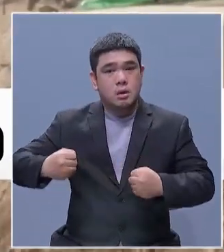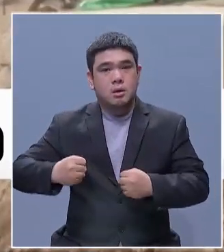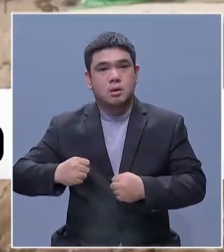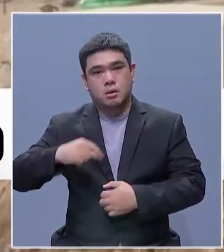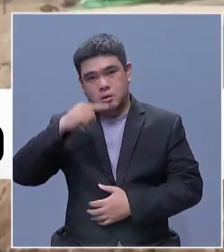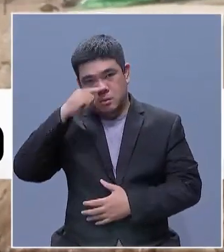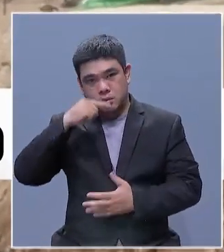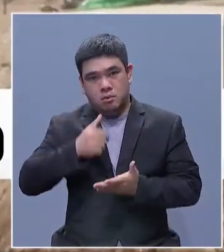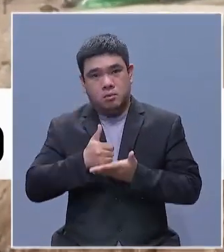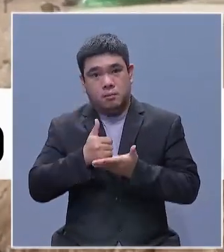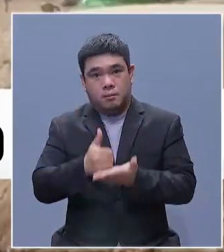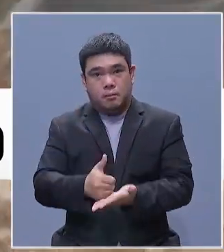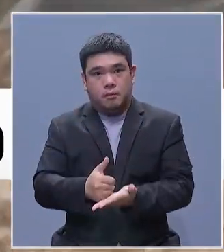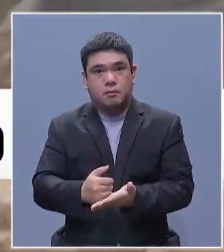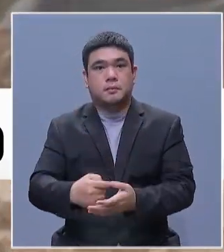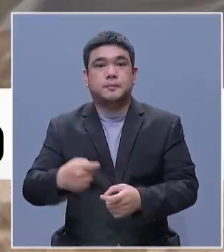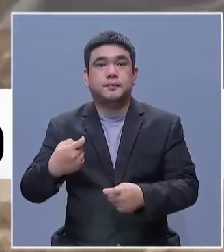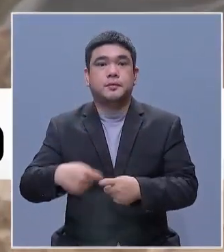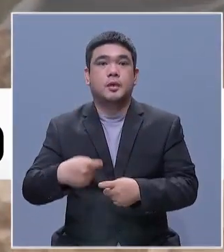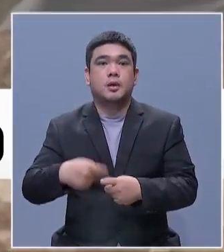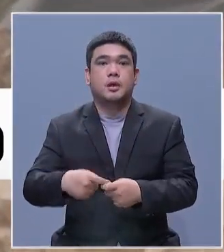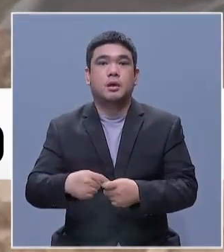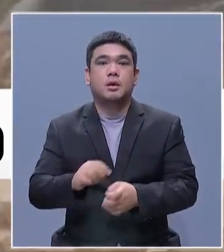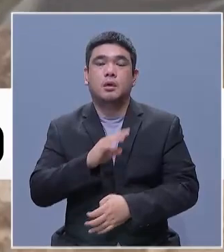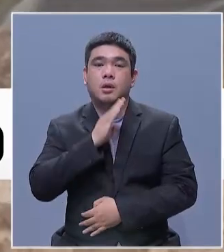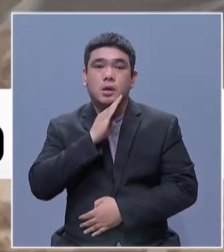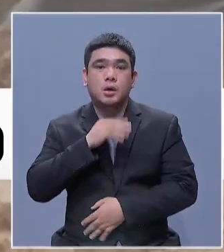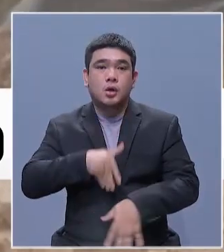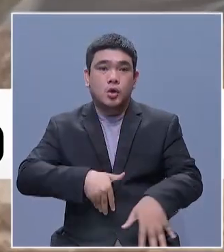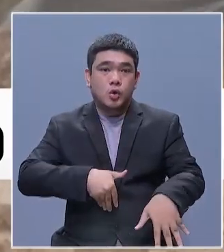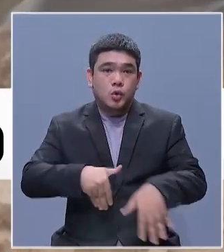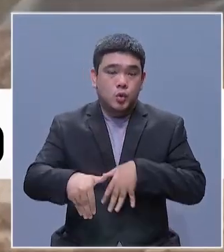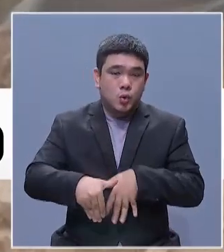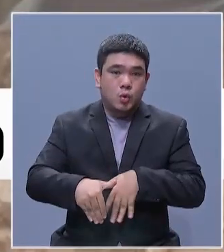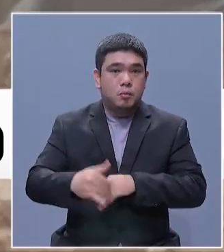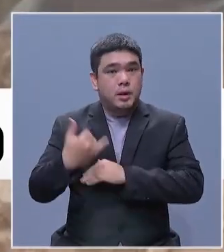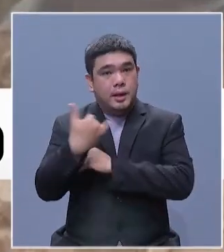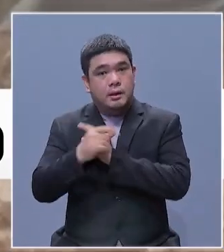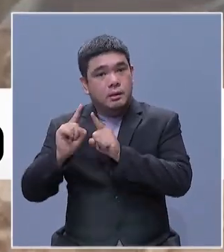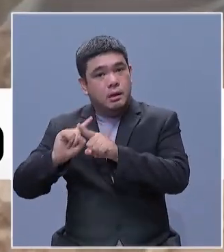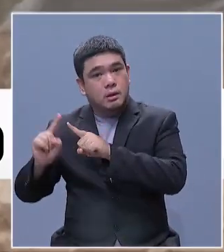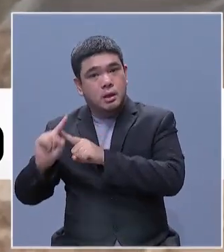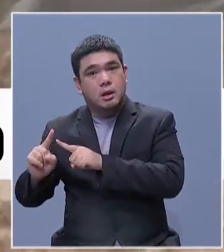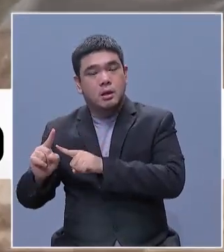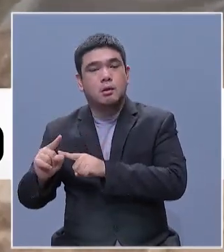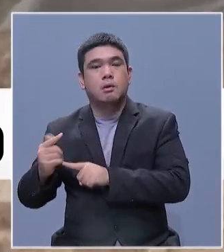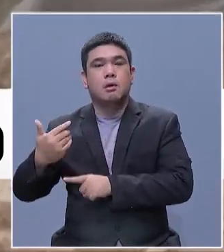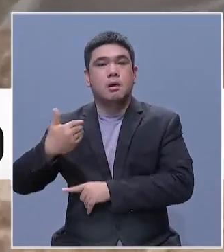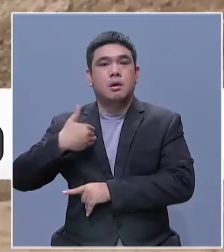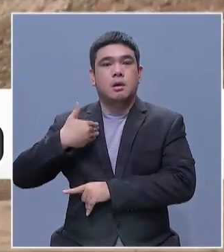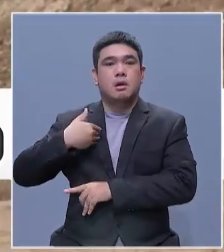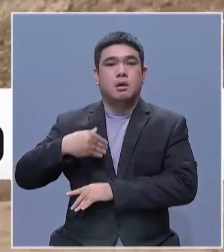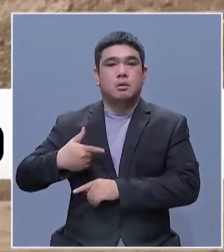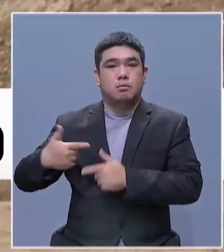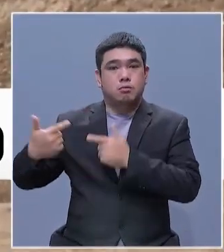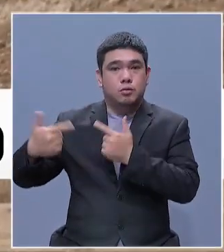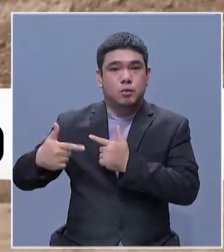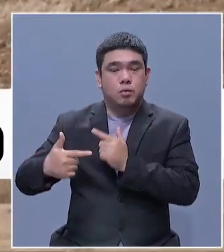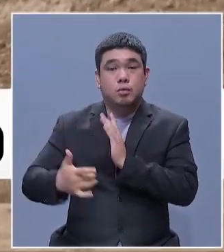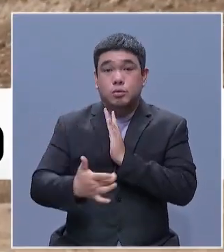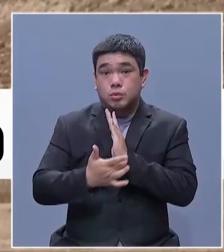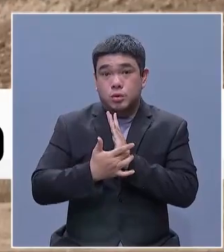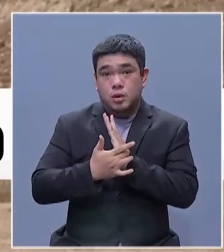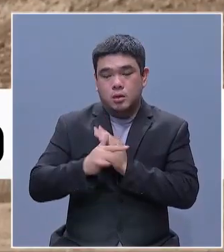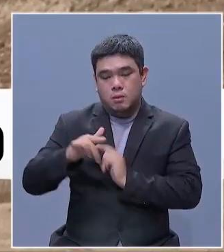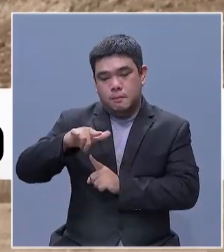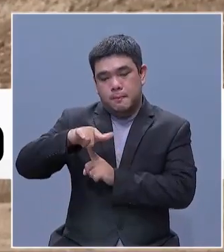ากขึ้นนะครับรวมถึงมันจะไปถึงระดับภูมิภาคไม่ว่าจะเป็นจอร์แดนแล้วก็เลบานอนร่วมด้วยเพราะมีการใช้สงครามไซเบอร์และโดรนม